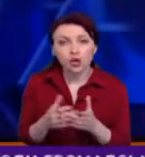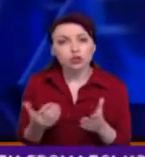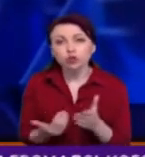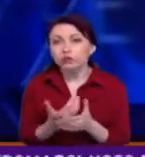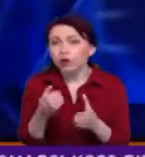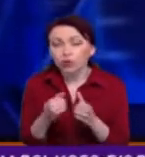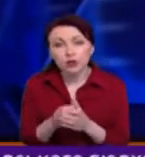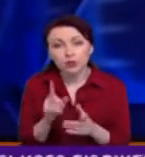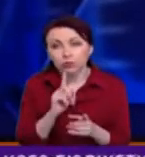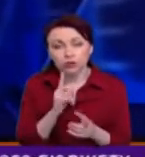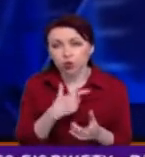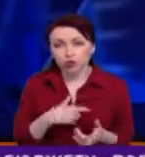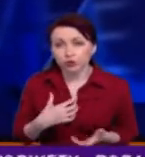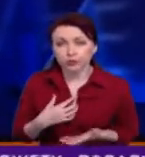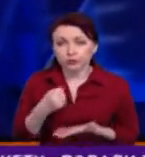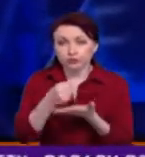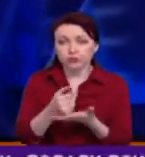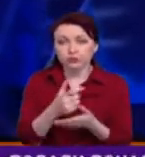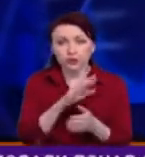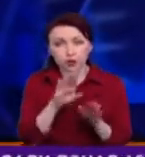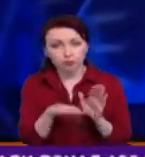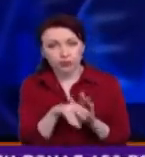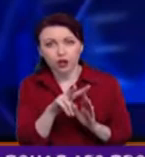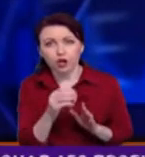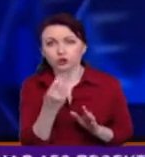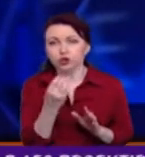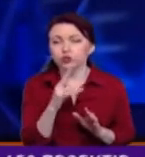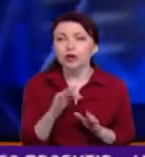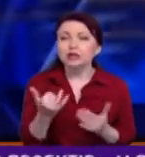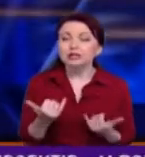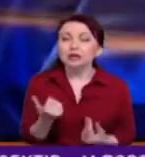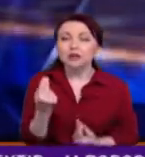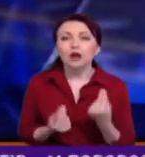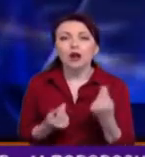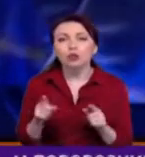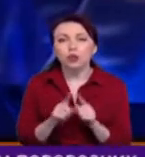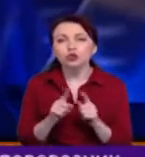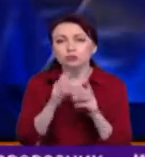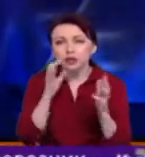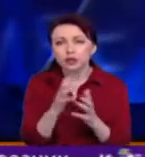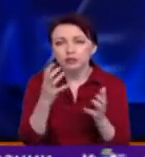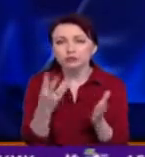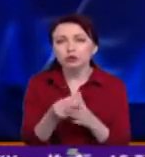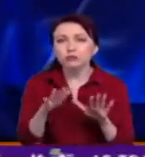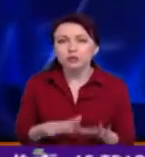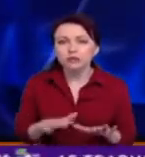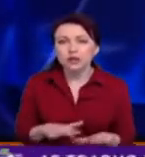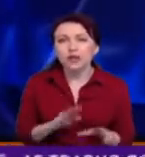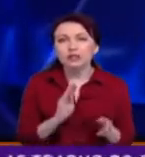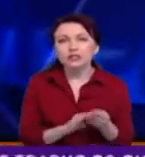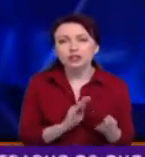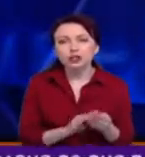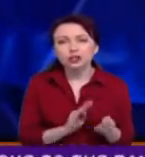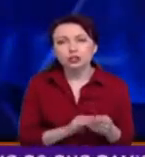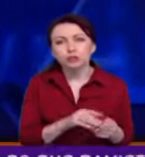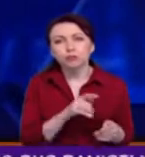не хоче позиціонуватися під Лещенком. Тому що зараз відбувається гра в тому, щоб зберегти своє місце на чільних якихось